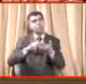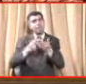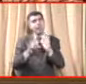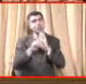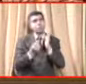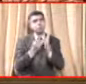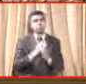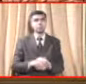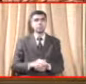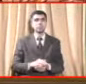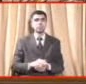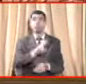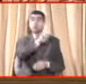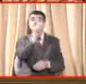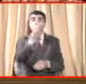تعقيب السيد نائب، تفضل.